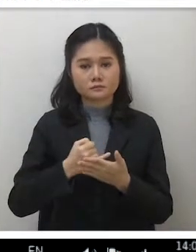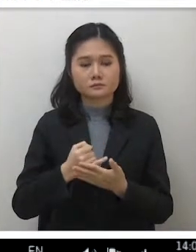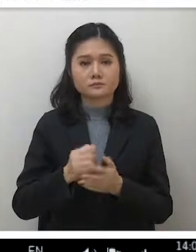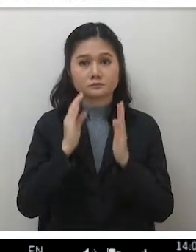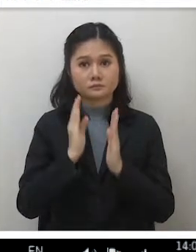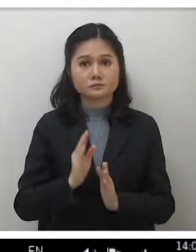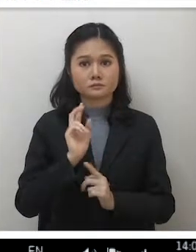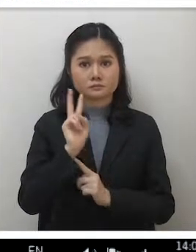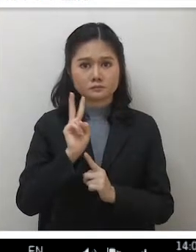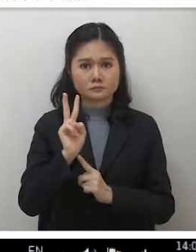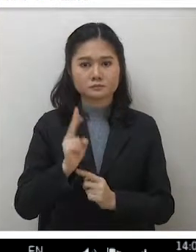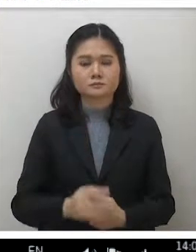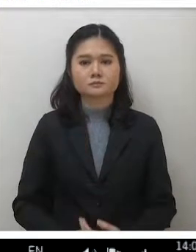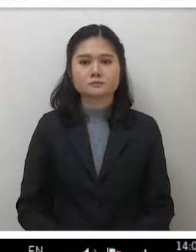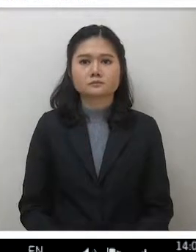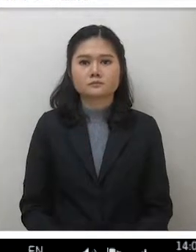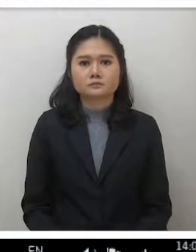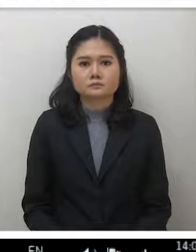หนึ่ง